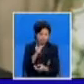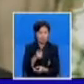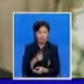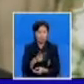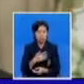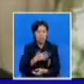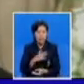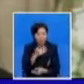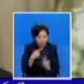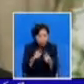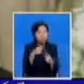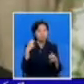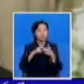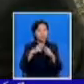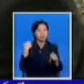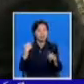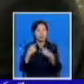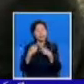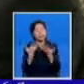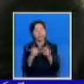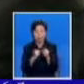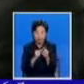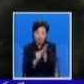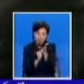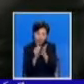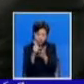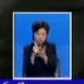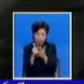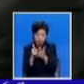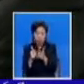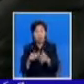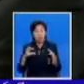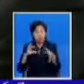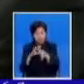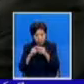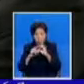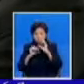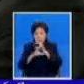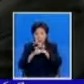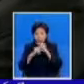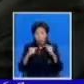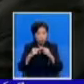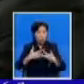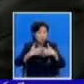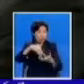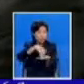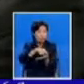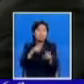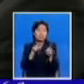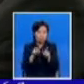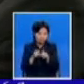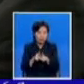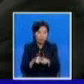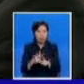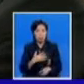ครับก็มีถามว่ามาบตาพุทธคือไม่มีใครอยากให้เป็นอย่างนี้ครับแต่ว่ามันก็เป็นเห